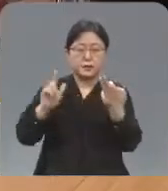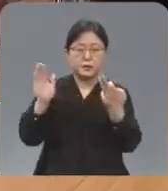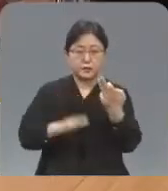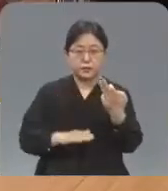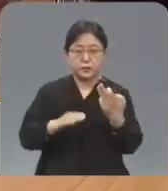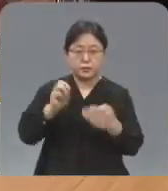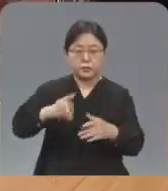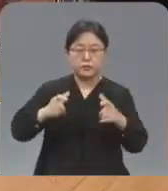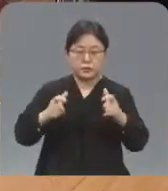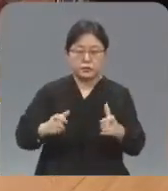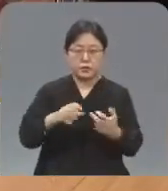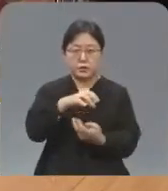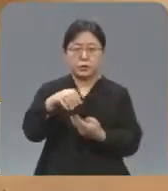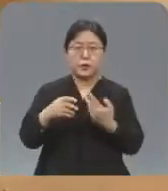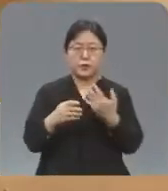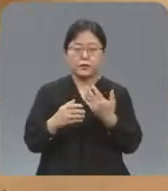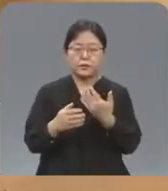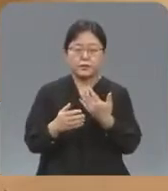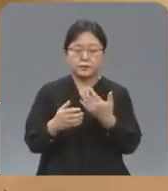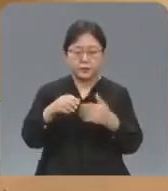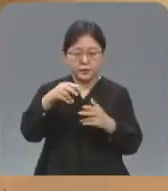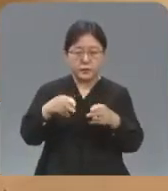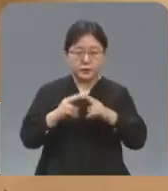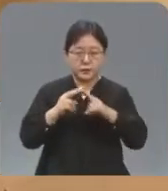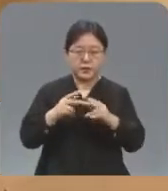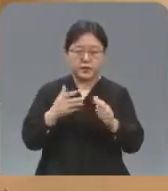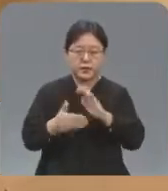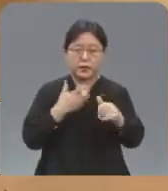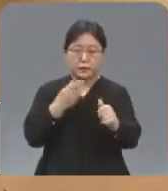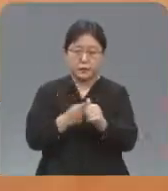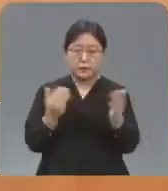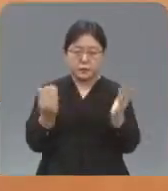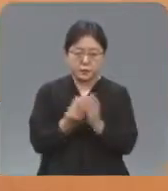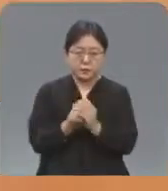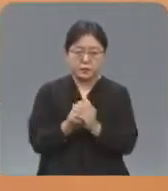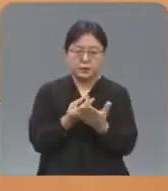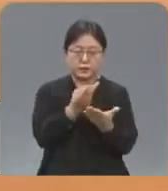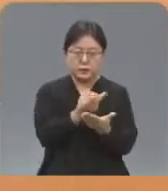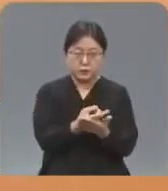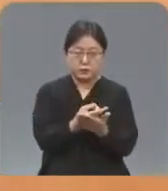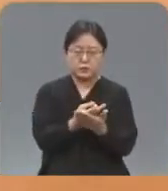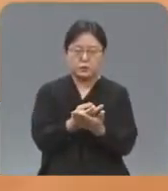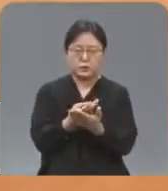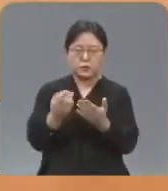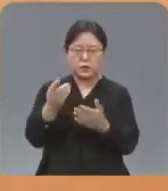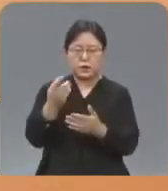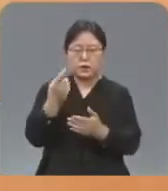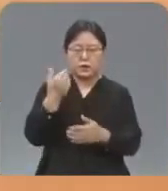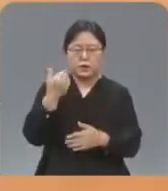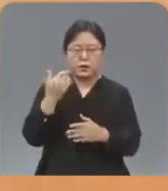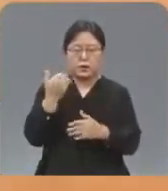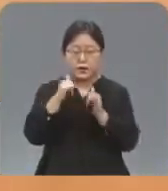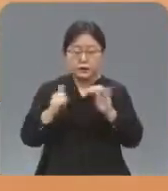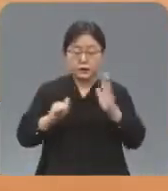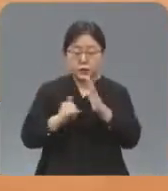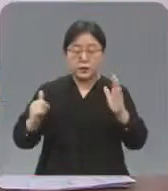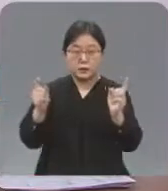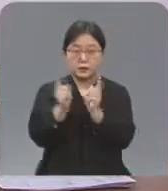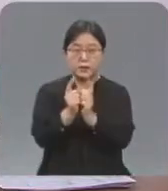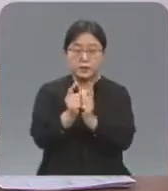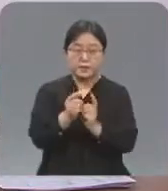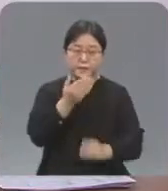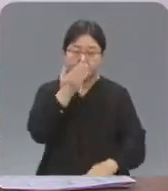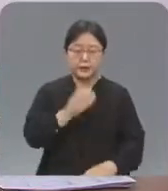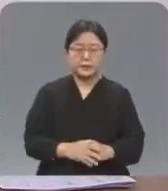광주지역 요양 시설에서 는 예방 적중이 완료된 입소자 와 연예계 한해 되면 면회가 가능해졌습니다